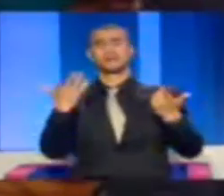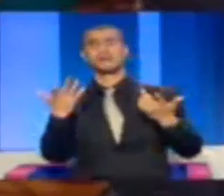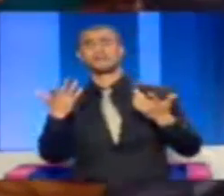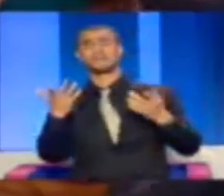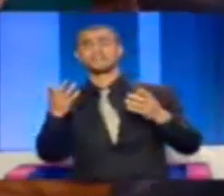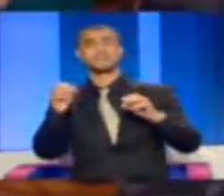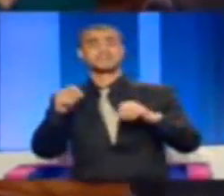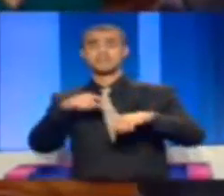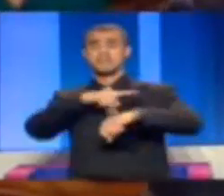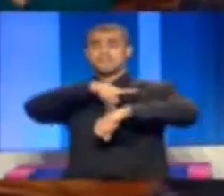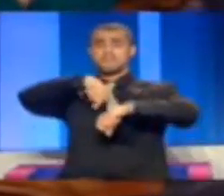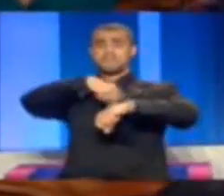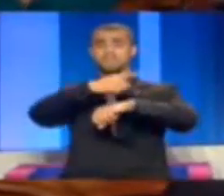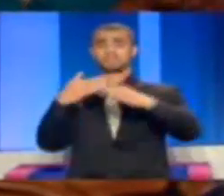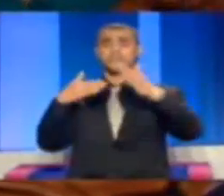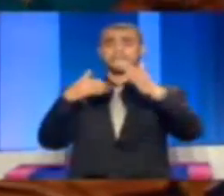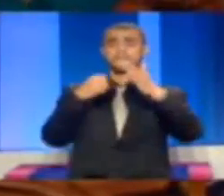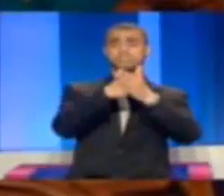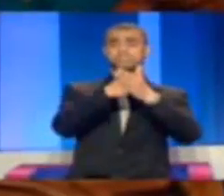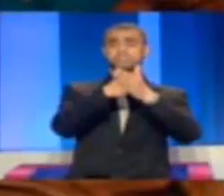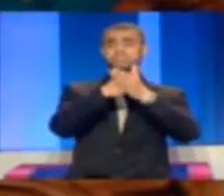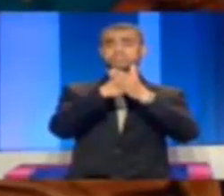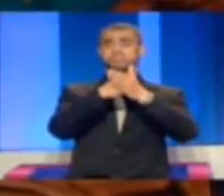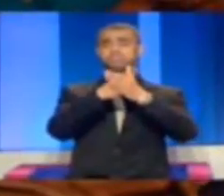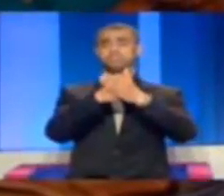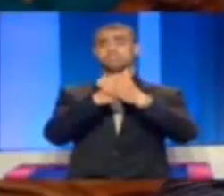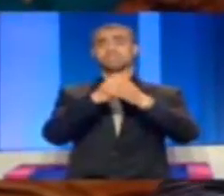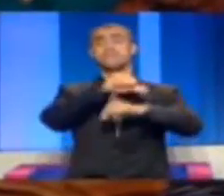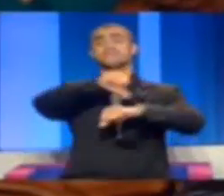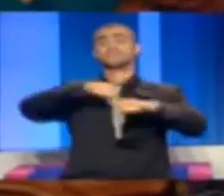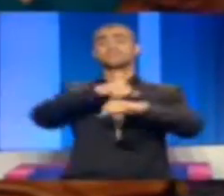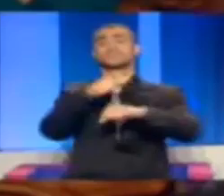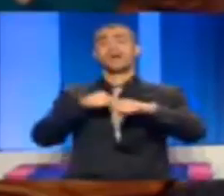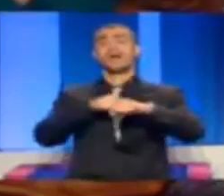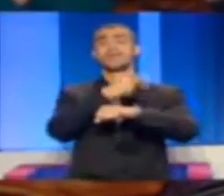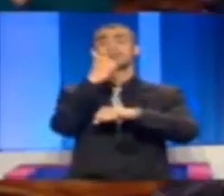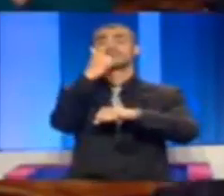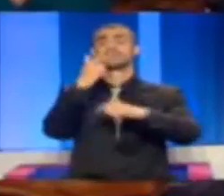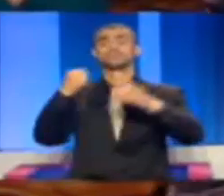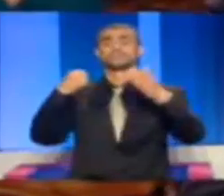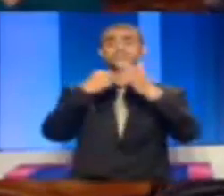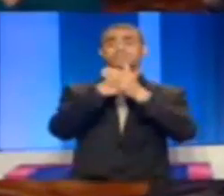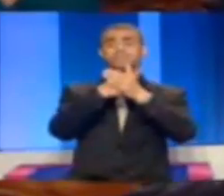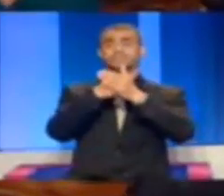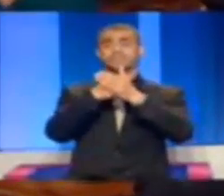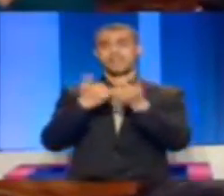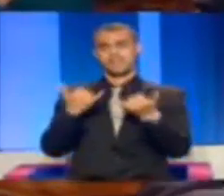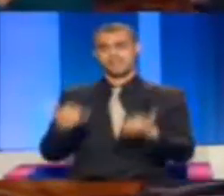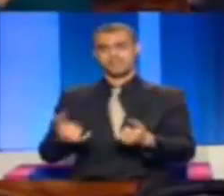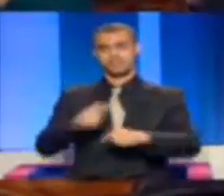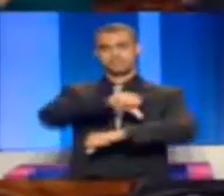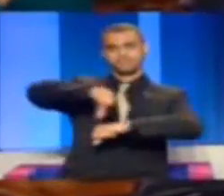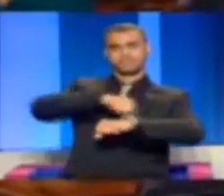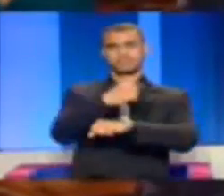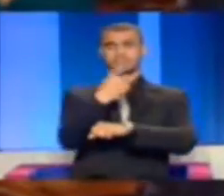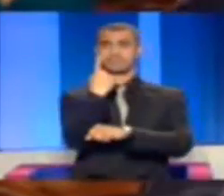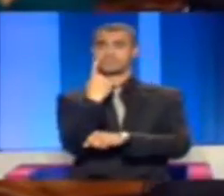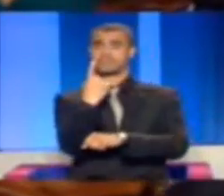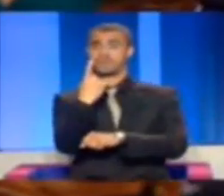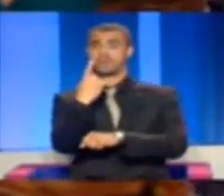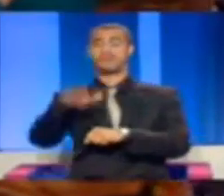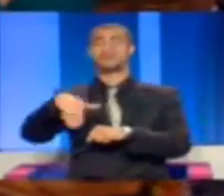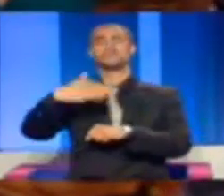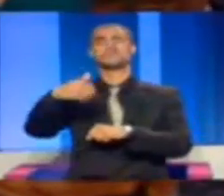البصري مغربيا ما تتزاوج واحد الساعة إلى ساعتين في العام كامل. اليوم هي ساعة وربما ساعات طوال